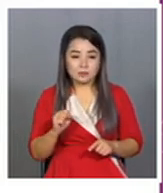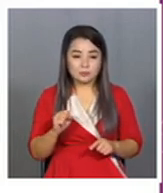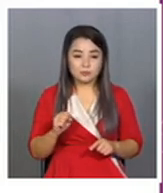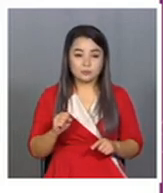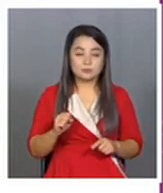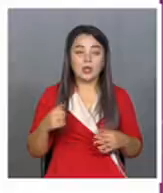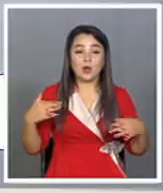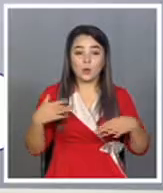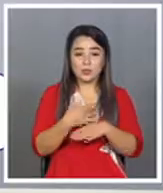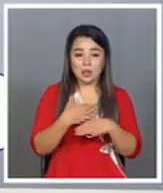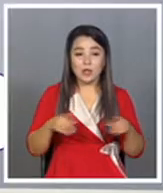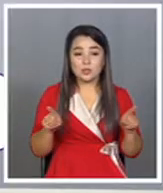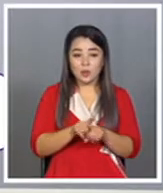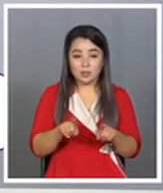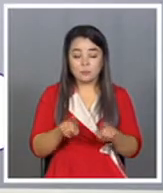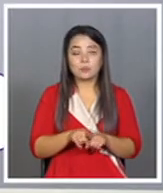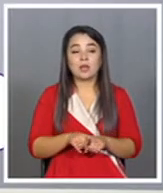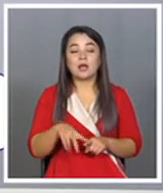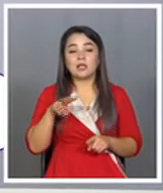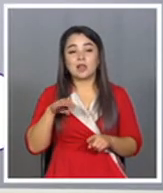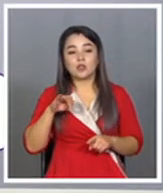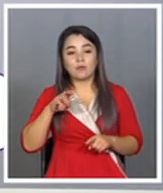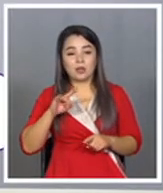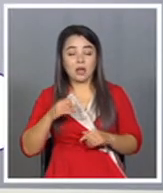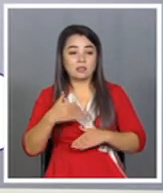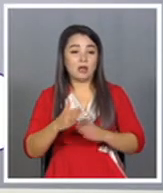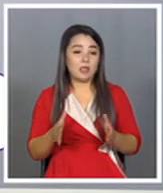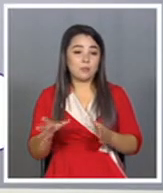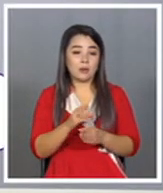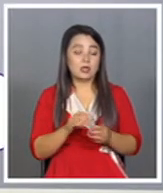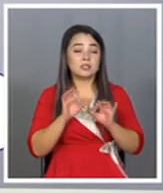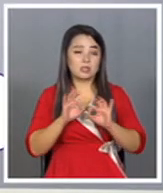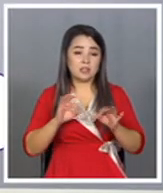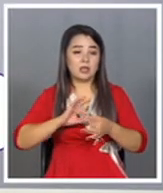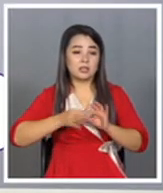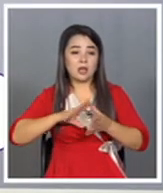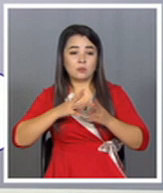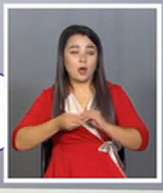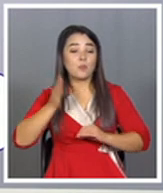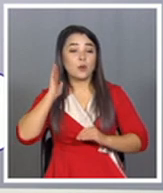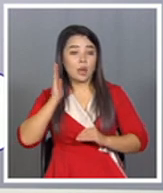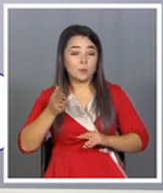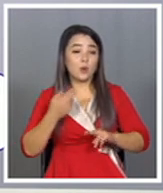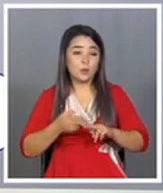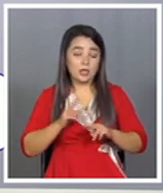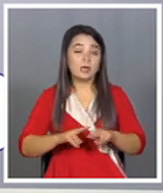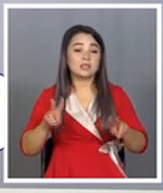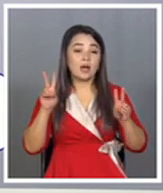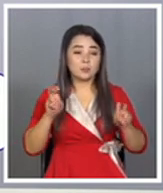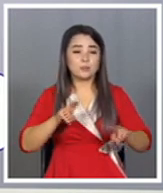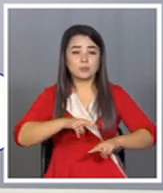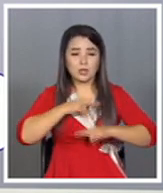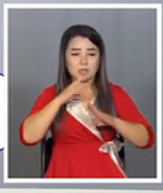тектоникалық қозғалыстармен қатар осы литосфералық тақталардың әр қайсын сипаттаймыз. Сондықтан балар, осы тақырыптарды